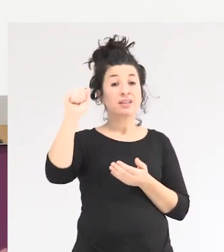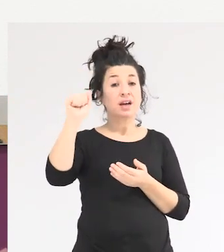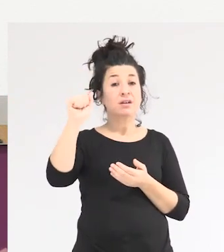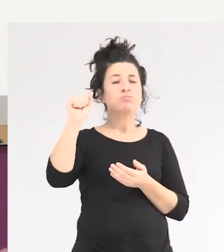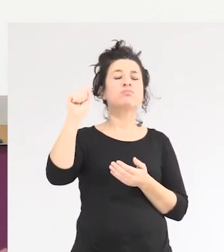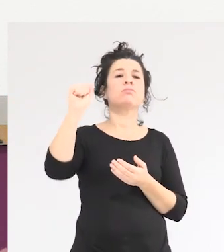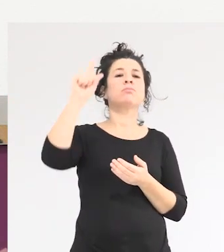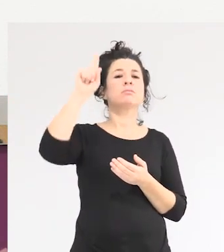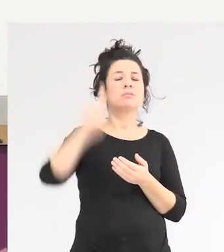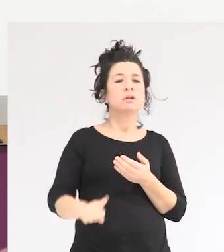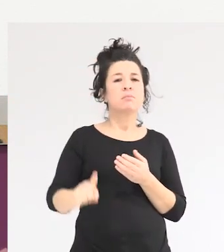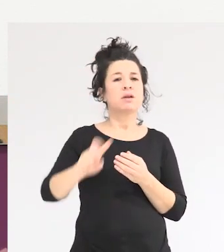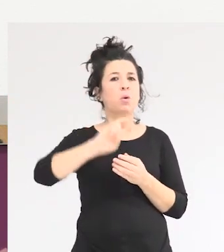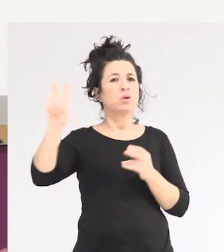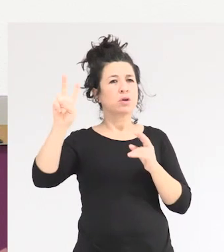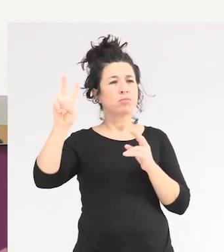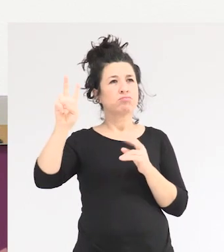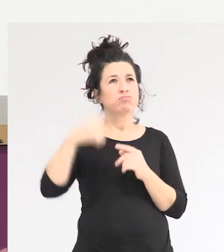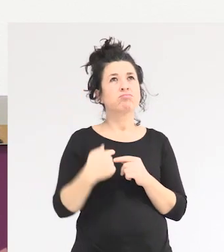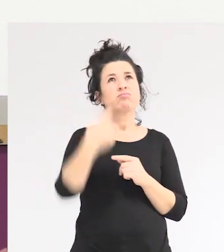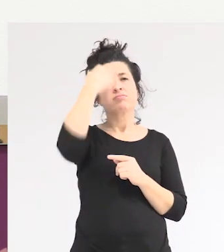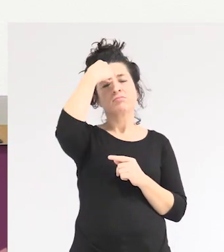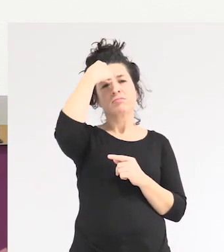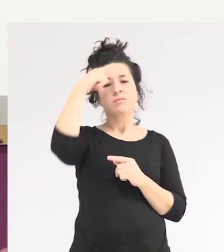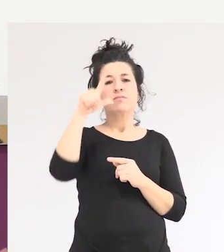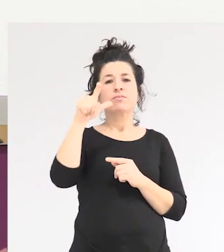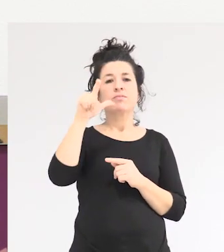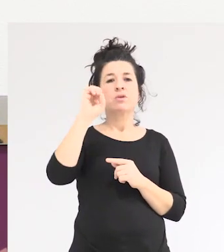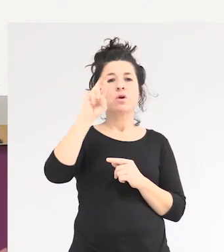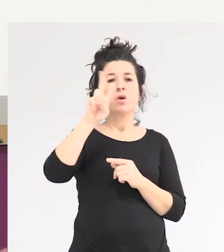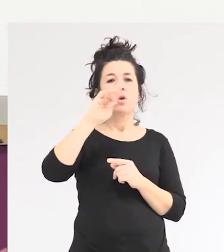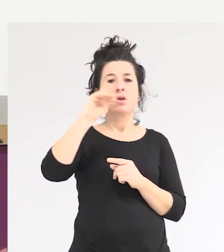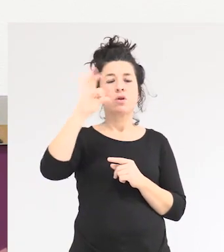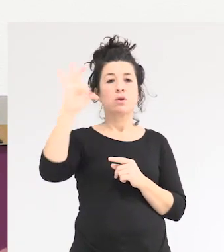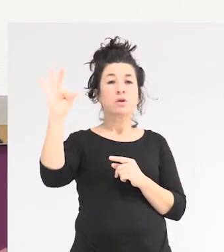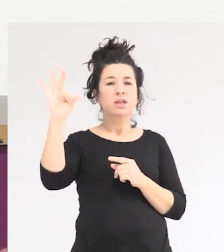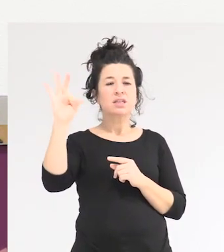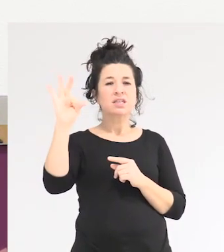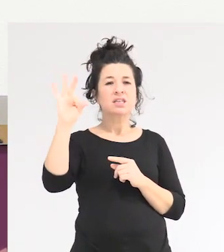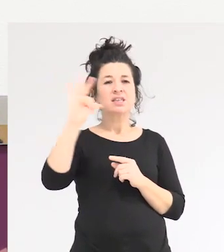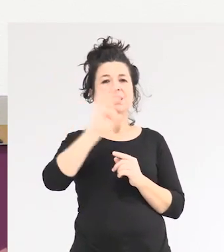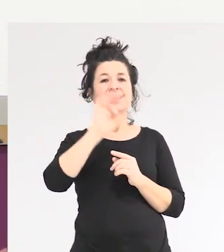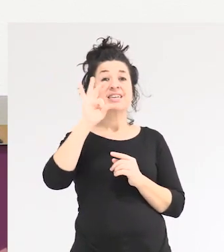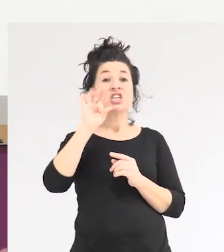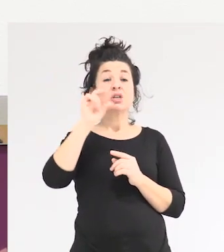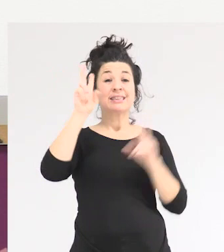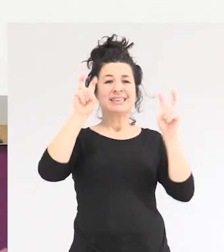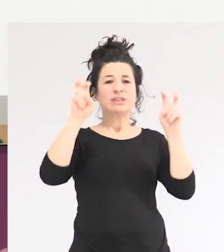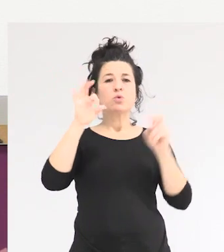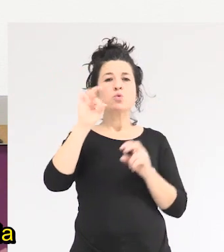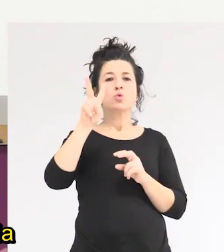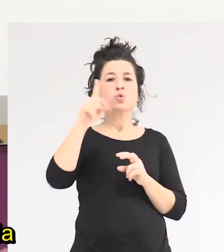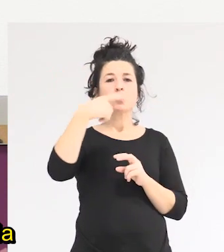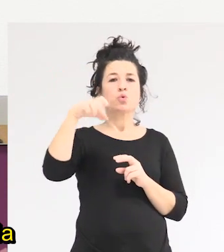bat. Gogoan dut Lourdes Oinaderraren eta Sugeak emakumeari esan zion, 1989an idatzi